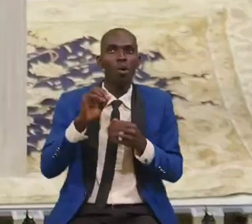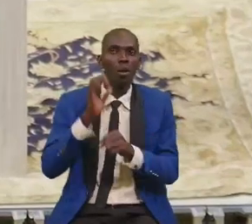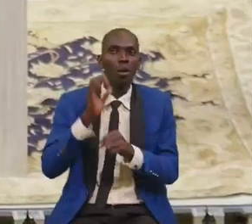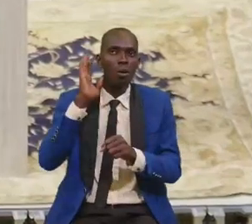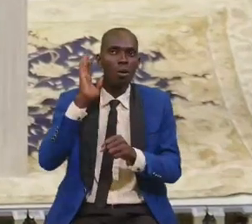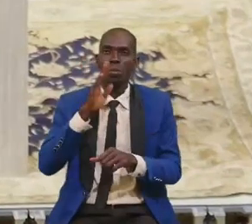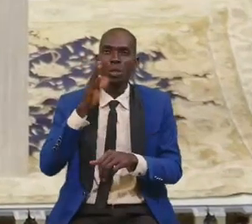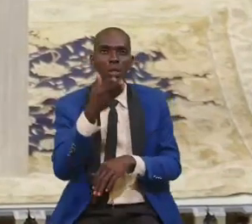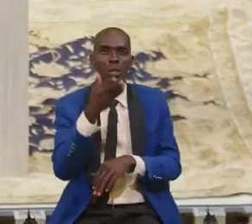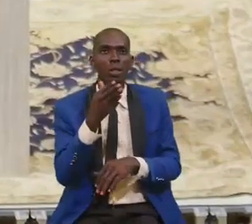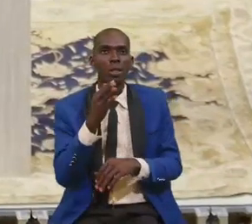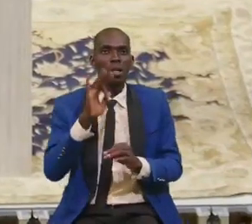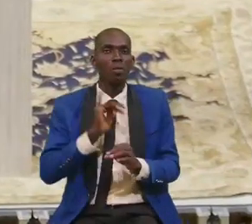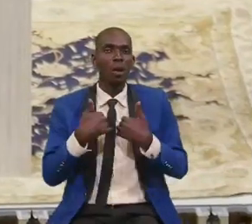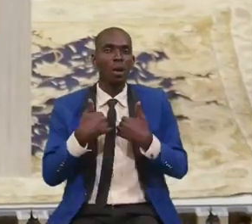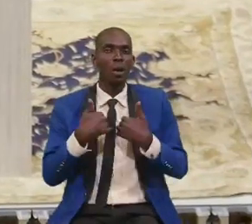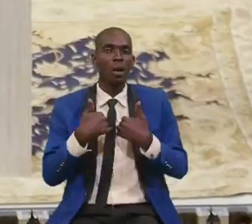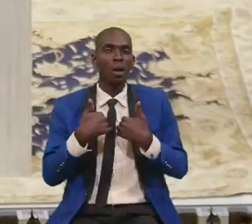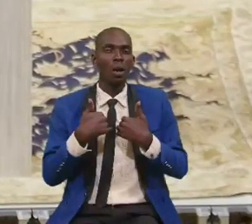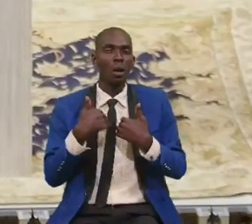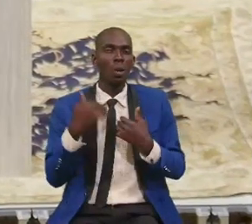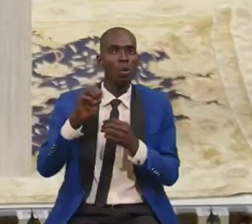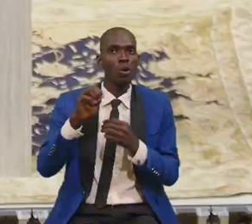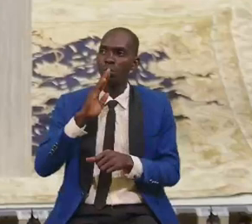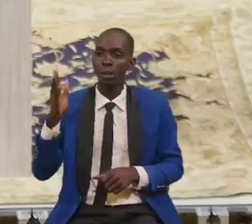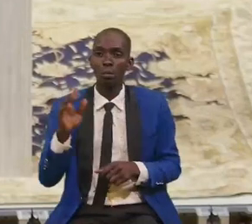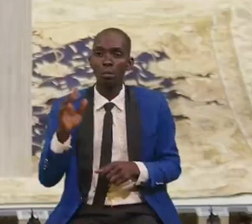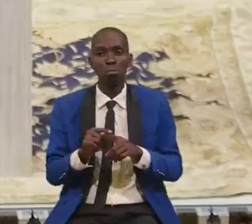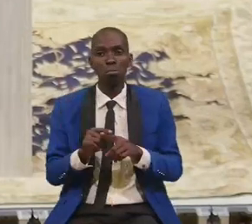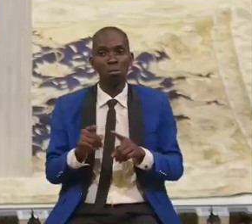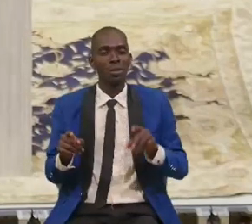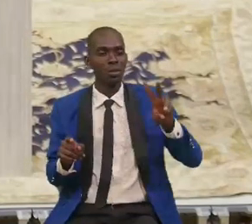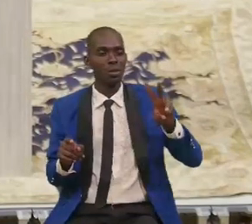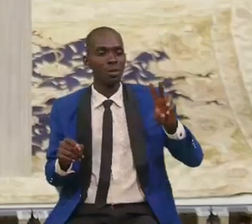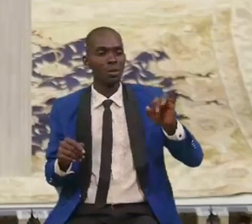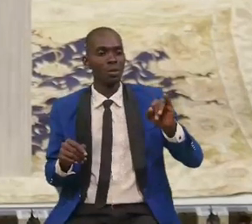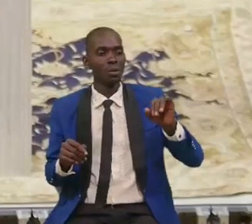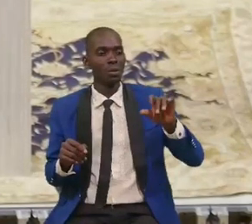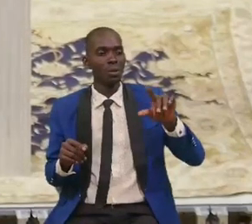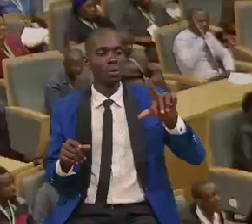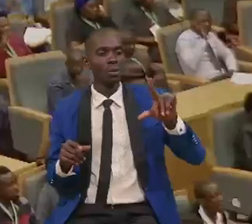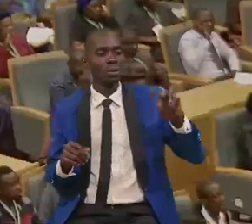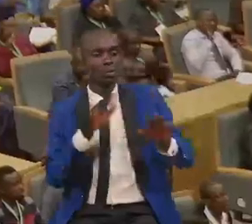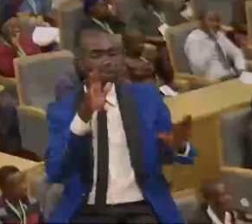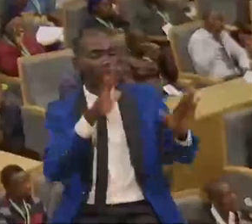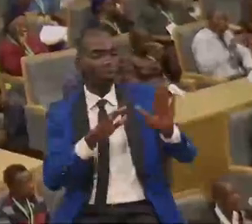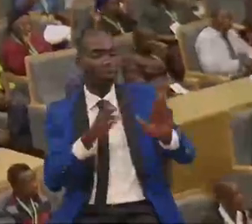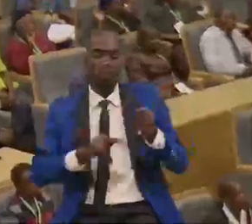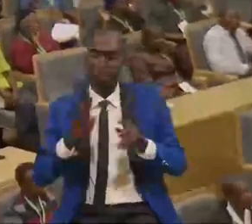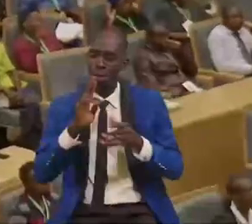plus d'années, j'irai là-bas. William, ne t'en fais pas. Les gens sont là, ils iront